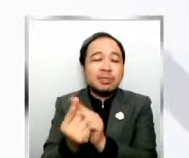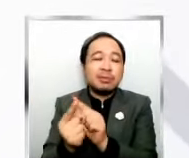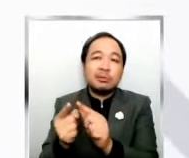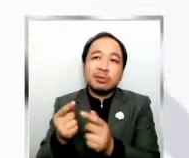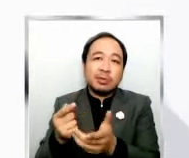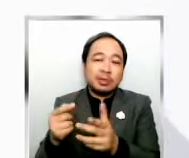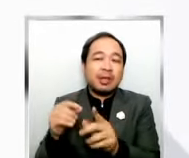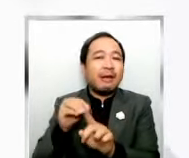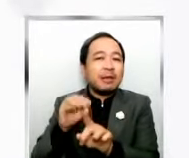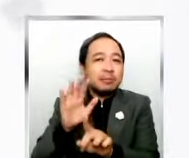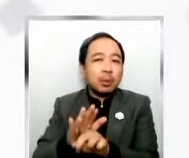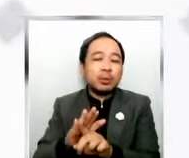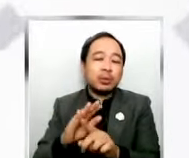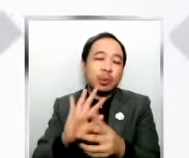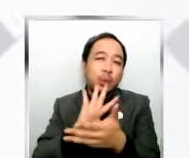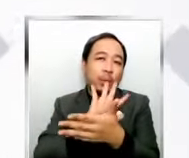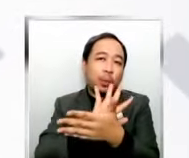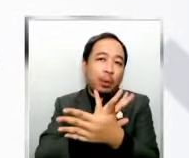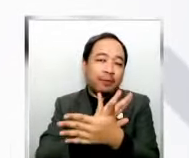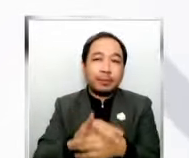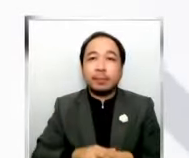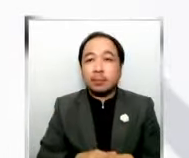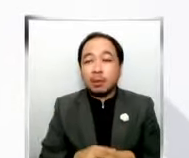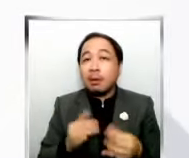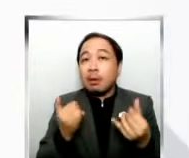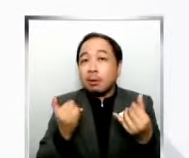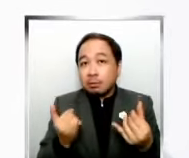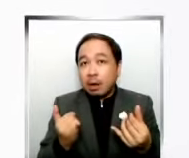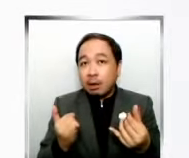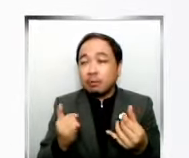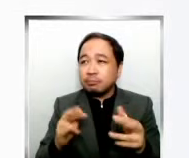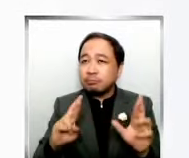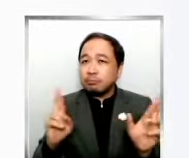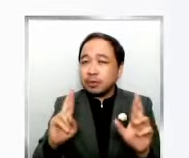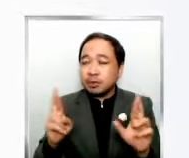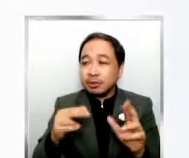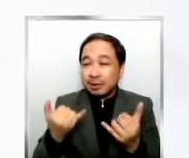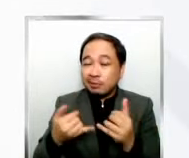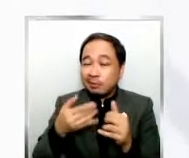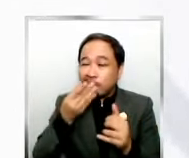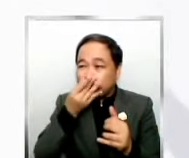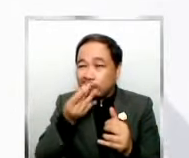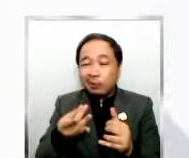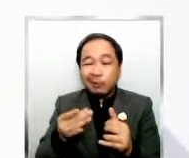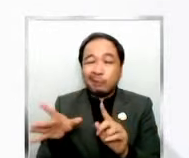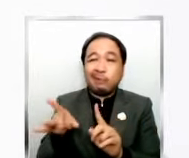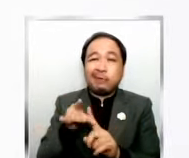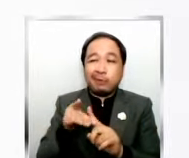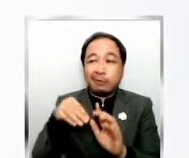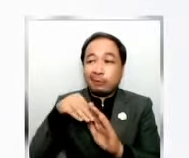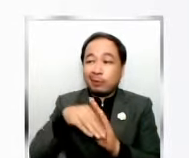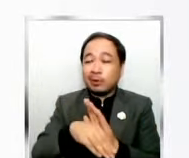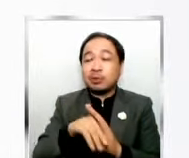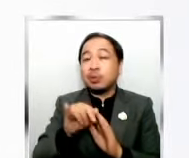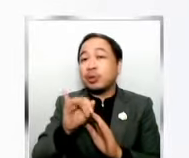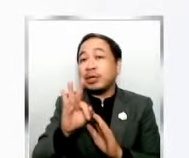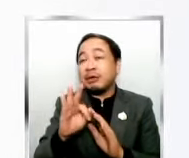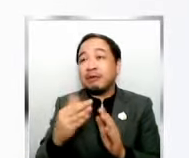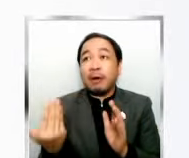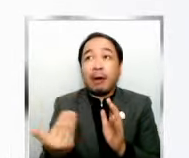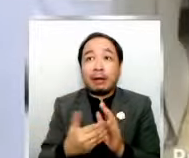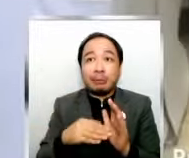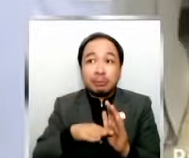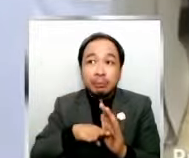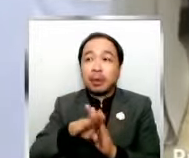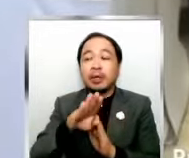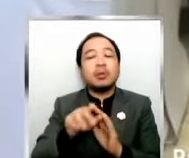At ngayon kasi yung time na bakunahan sila habang konti ang mga kaso. Tama. Para in case magkaroon uli, di ba, ng mga surge, ready yung frontliners